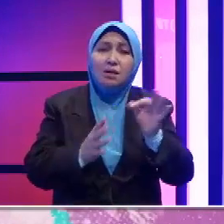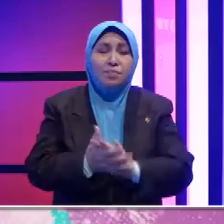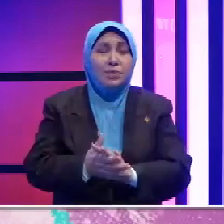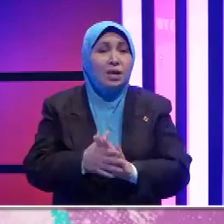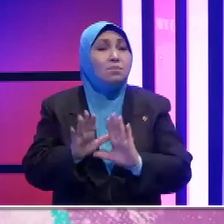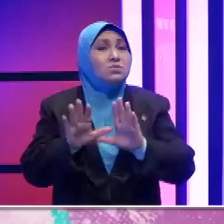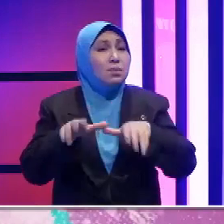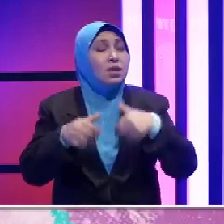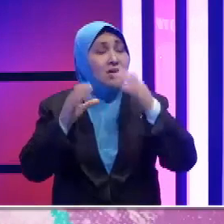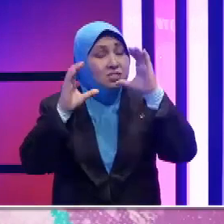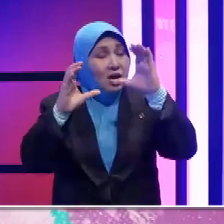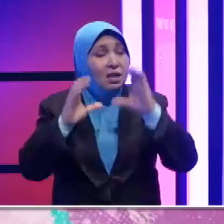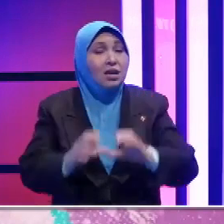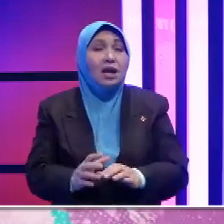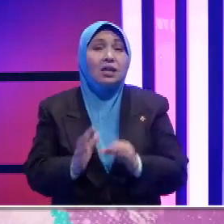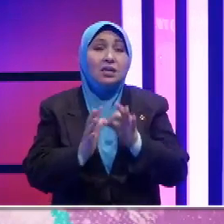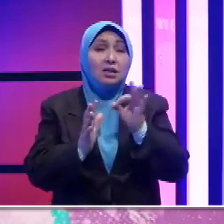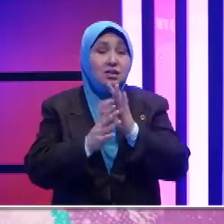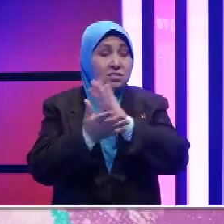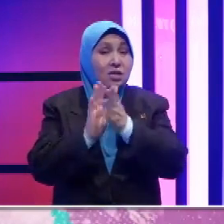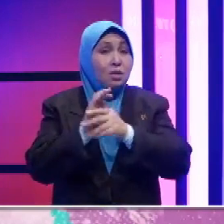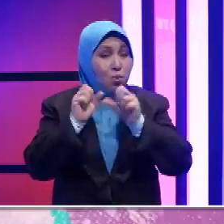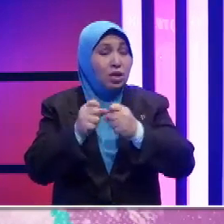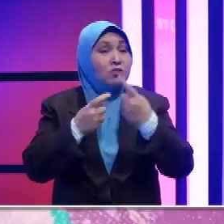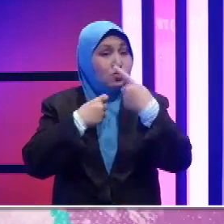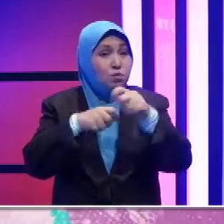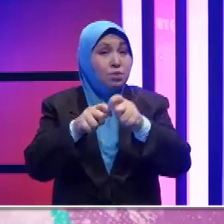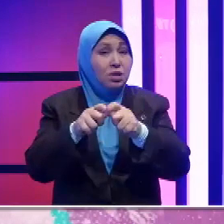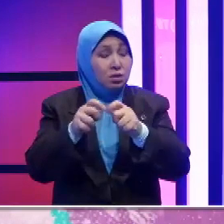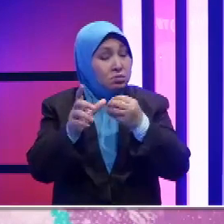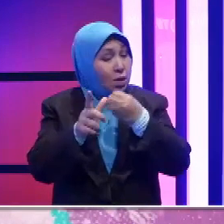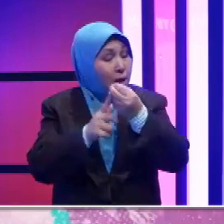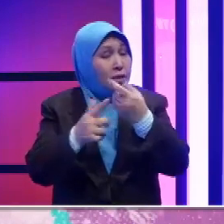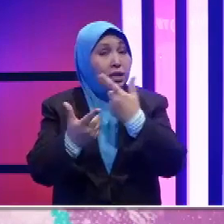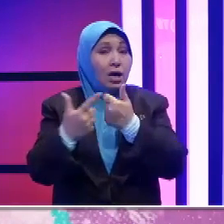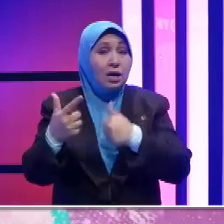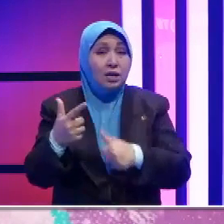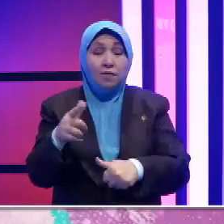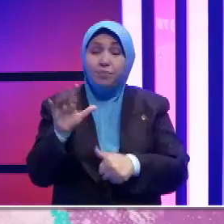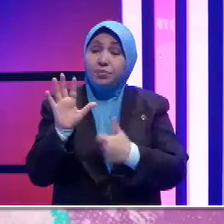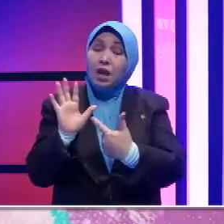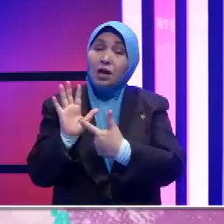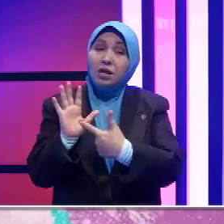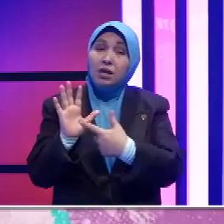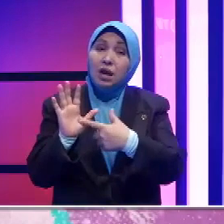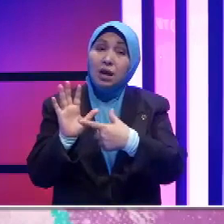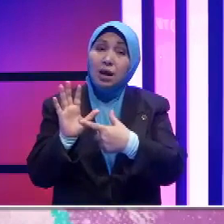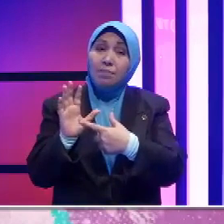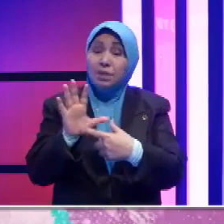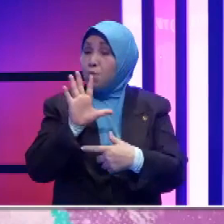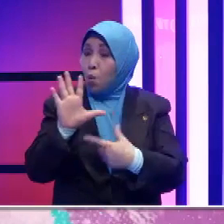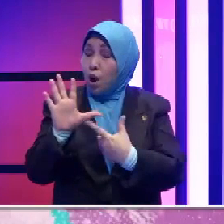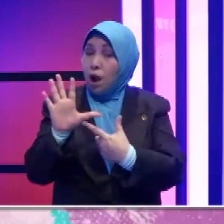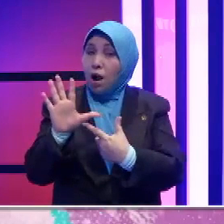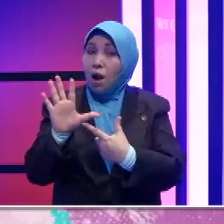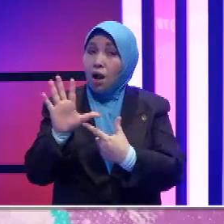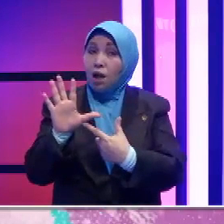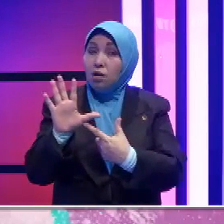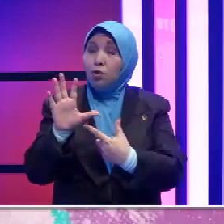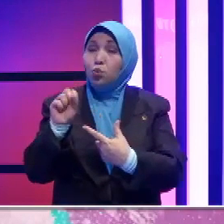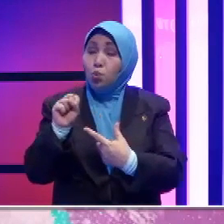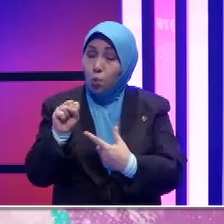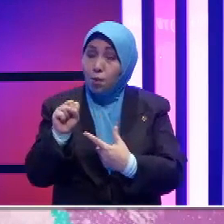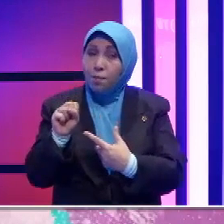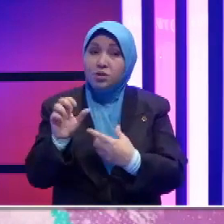macam-macam kiri dengannya ditonton boleh-boleh sama ada daripada jadi kita ini dalam keadaan terbuka petani kita